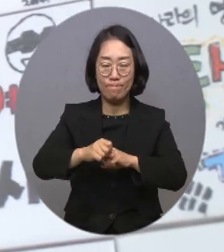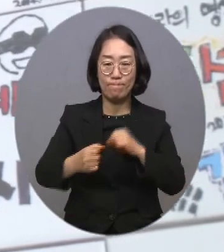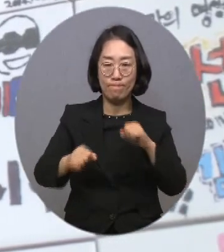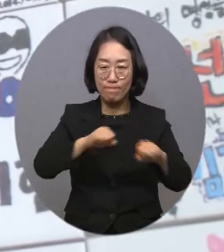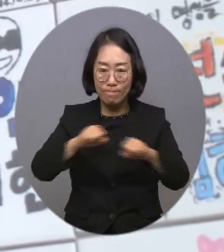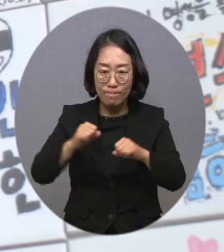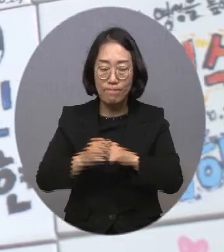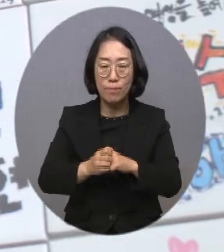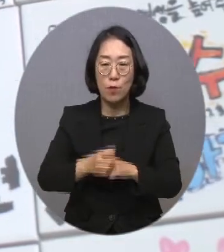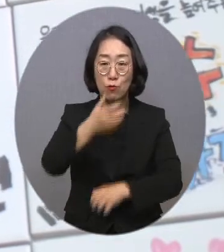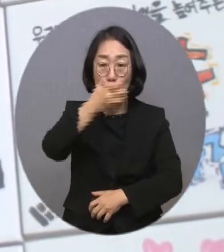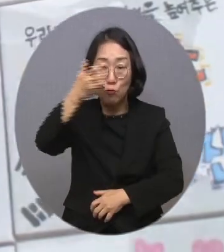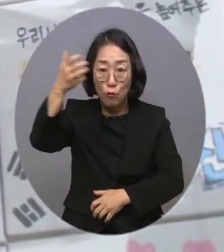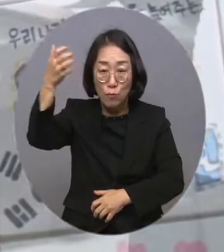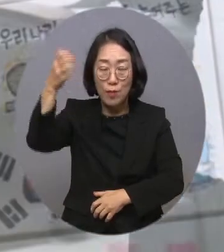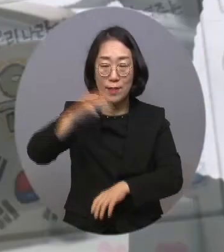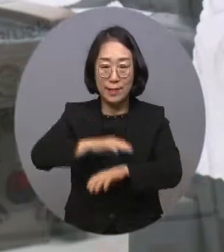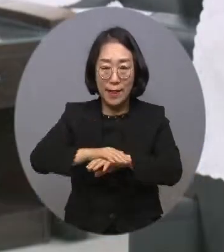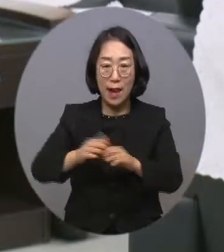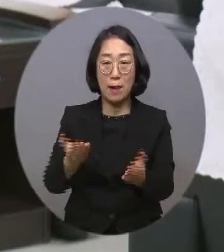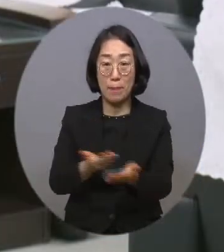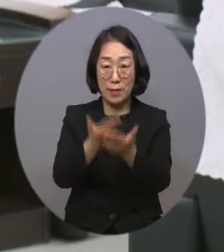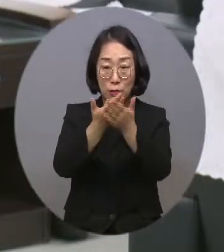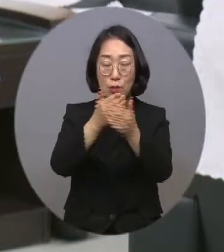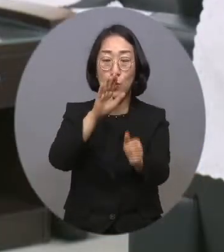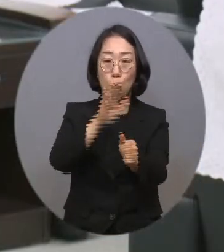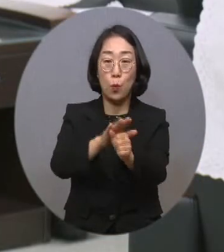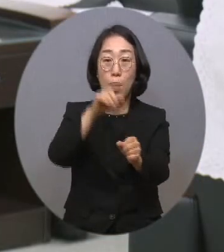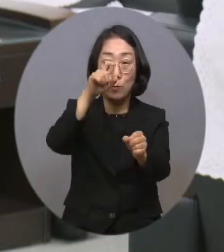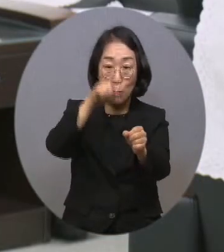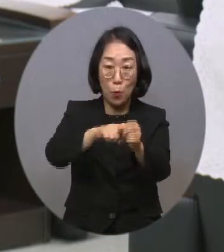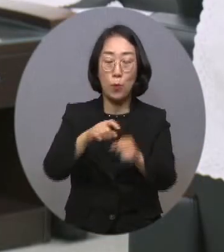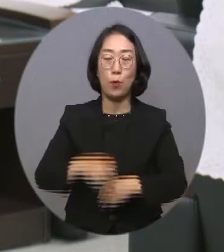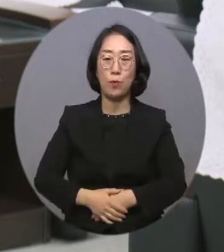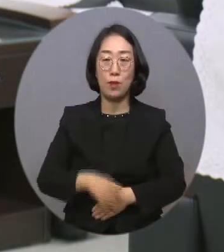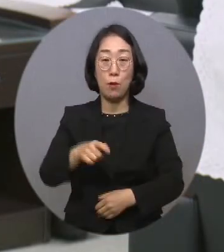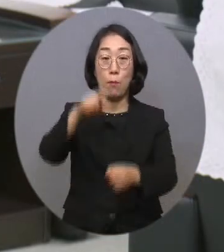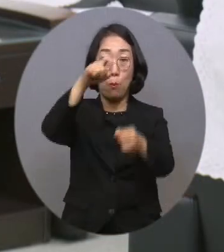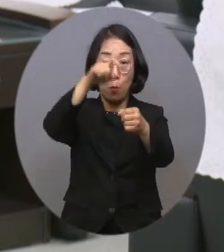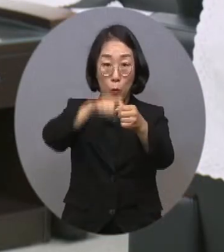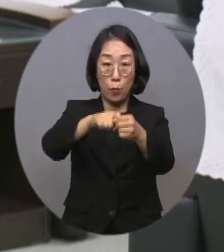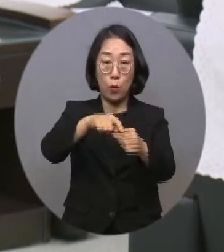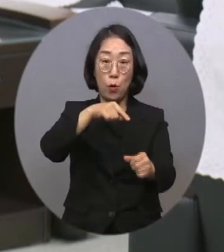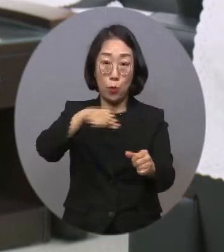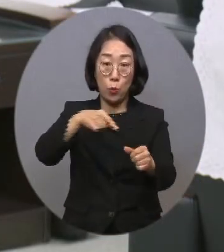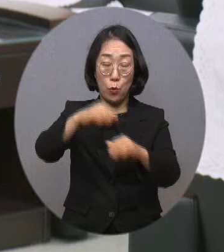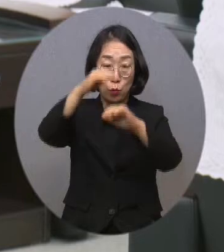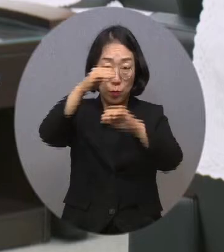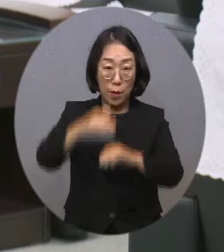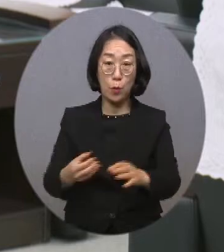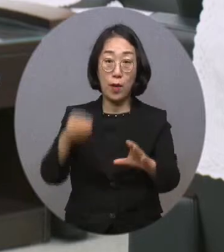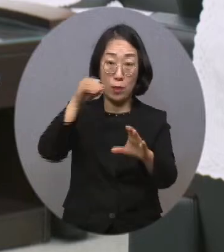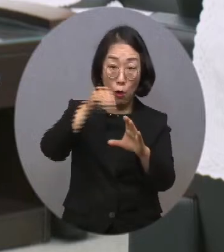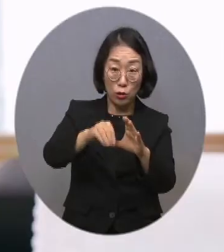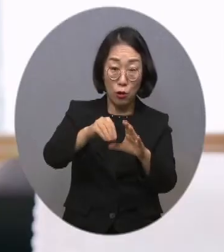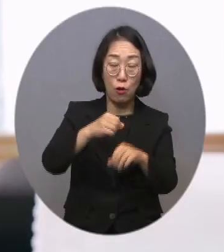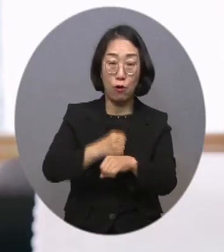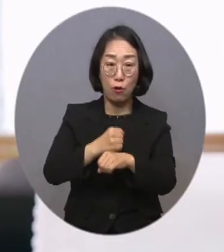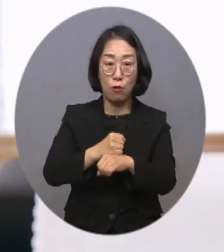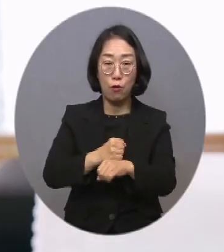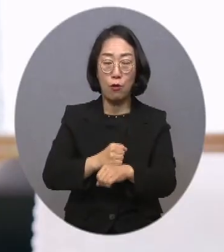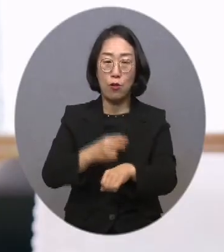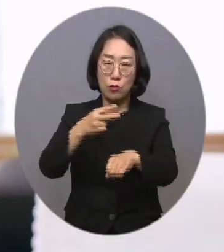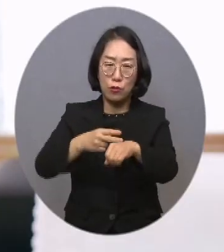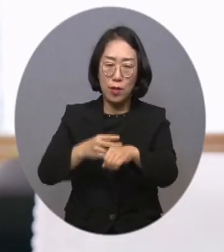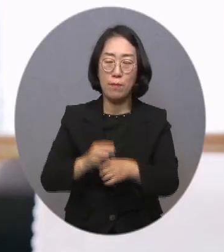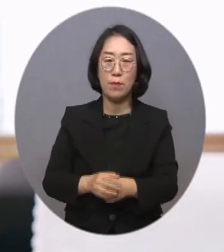꿈을 키우는 태도를 길러보자. 목표를 가지고 있어서 그런 목표를 교육 과정 속에서 녹여내기 위한